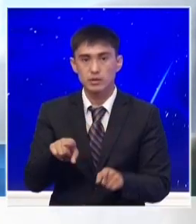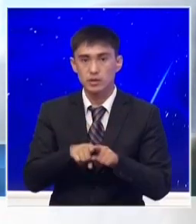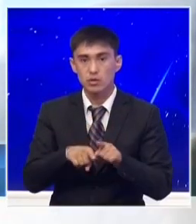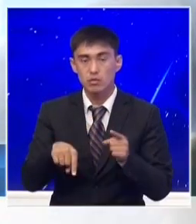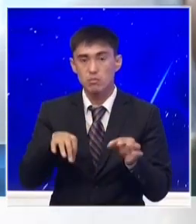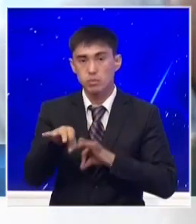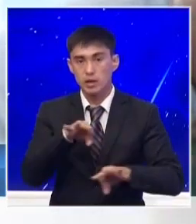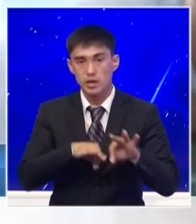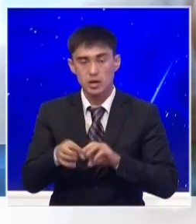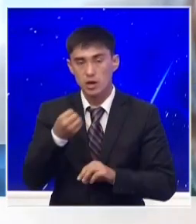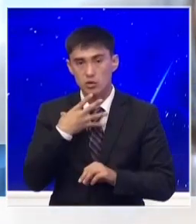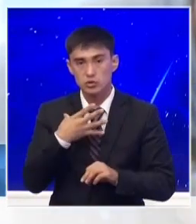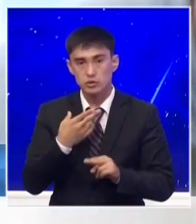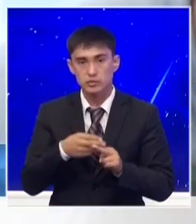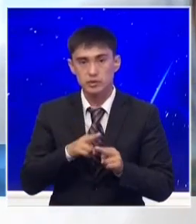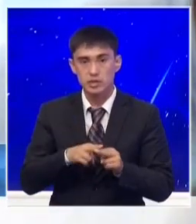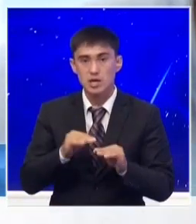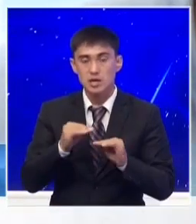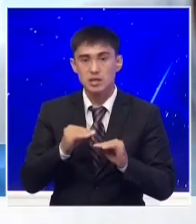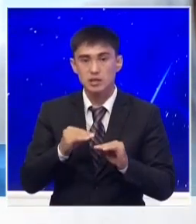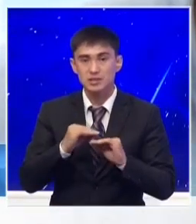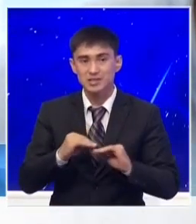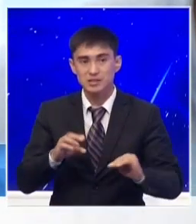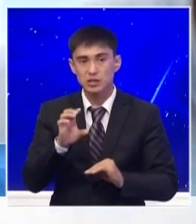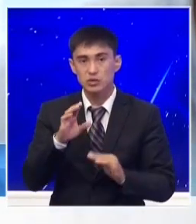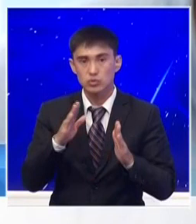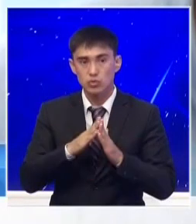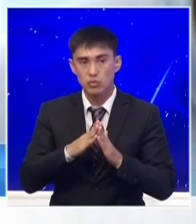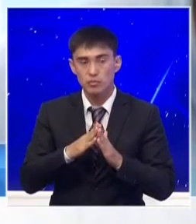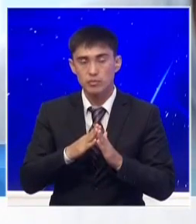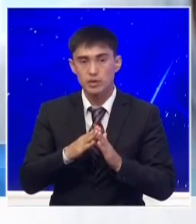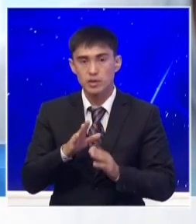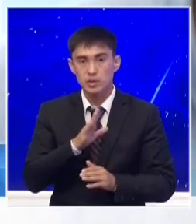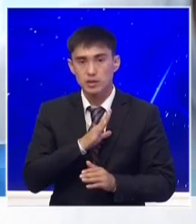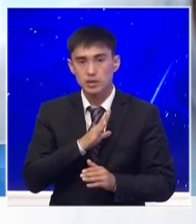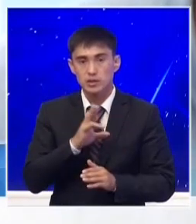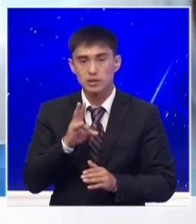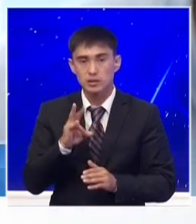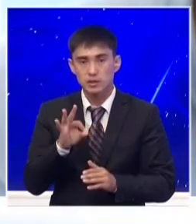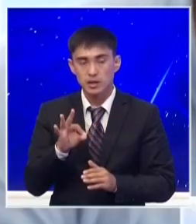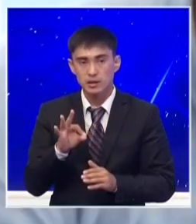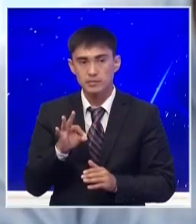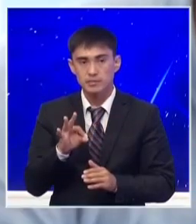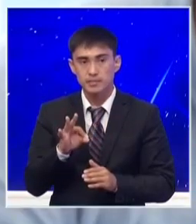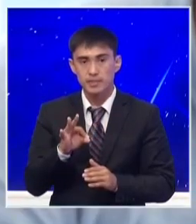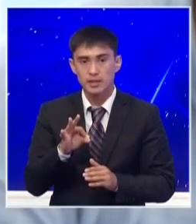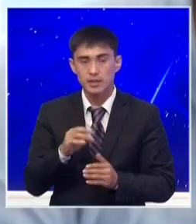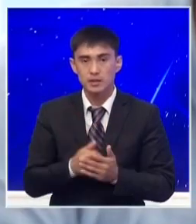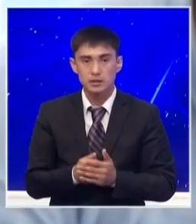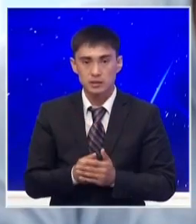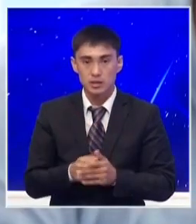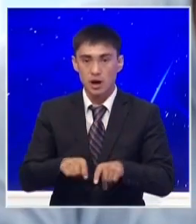«Жаскадам». Именно для выпускников детского дома там выделялись гранты на либо открытие,